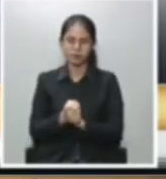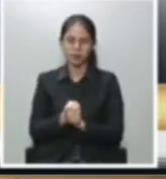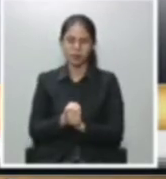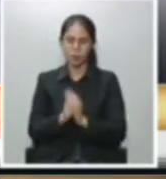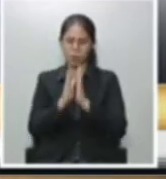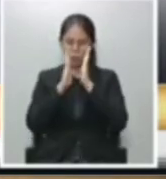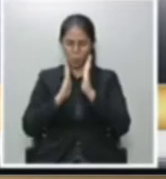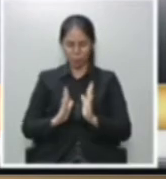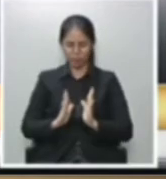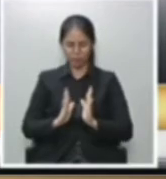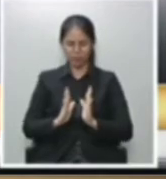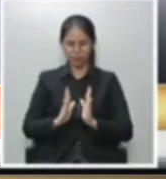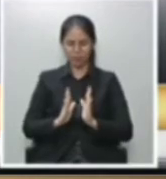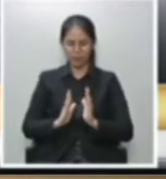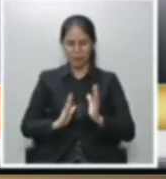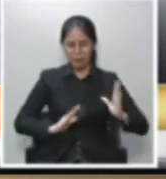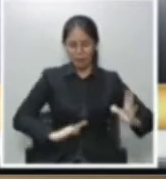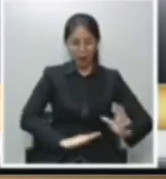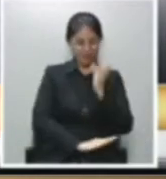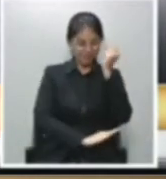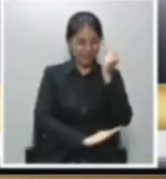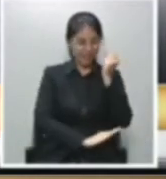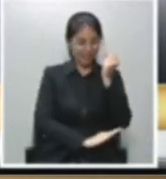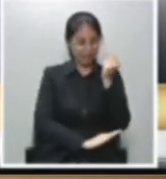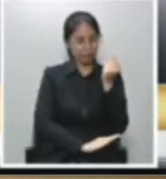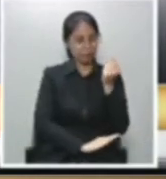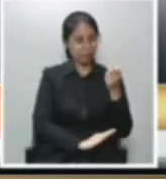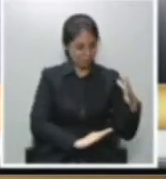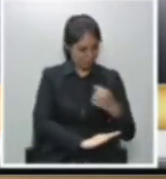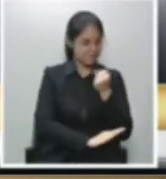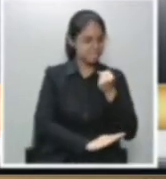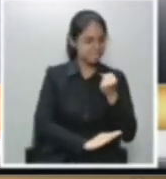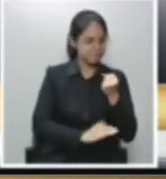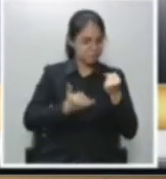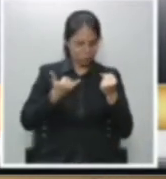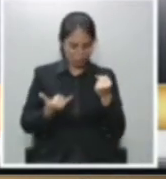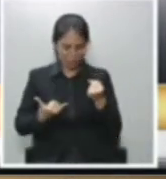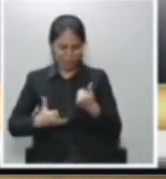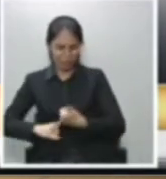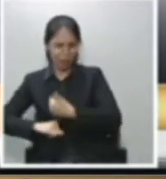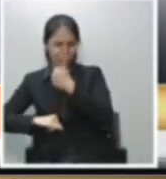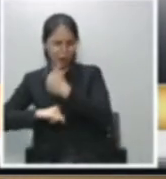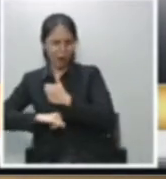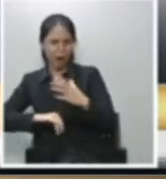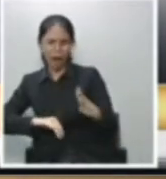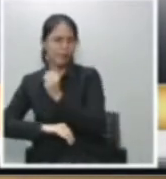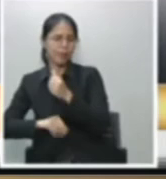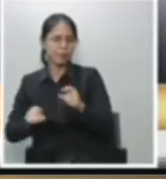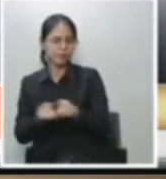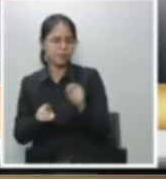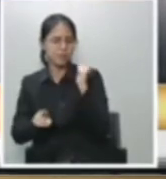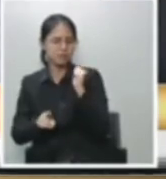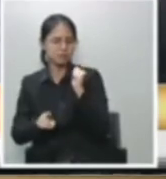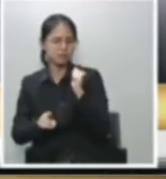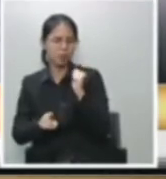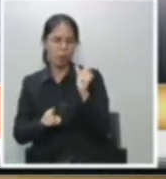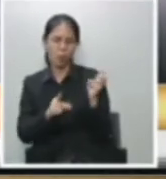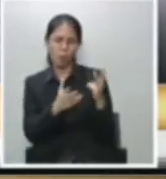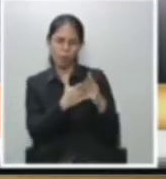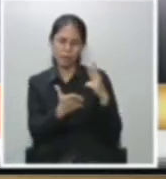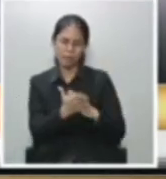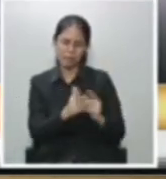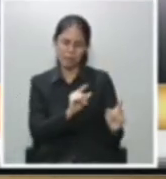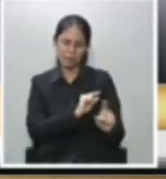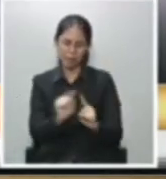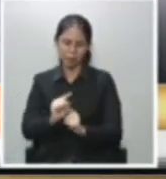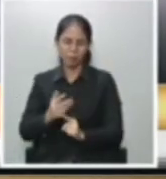คนที่ยึดอำนาจแล้วยังมีอำนาจอยู่วันนี้โดยการสืบทอดอำนาจนั้นจะมาโดยวิธีใดก็ตามเดี๋ยวผมขอ